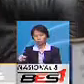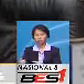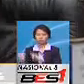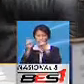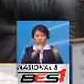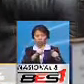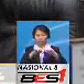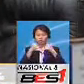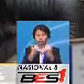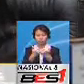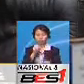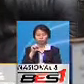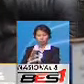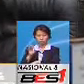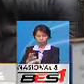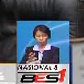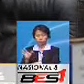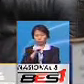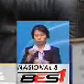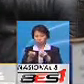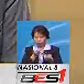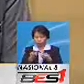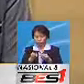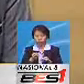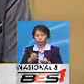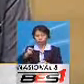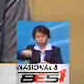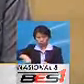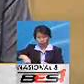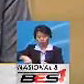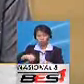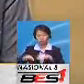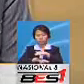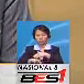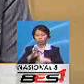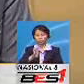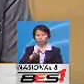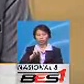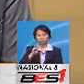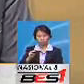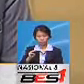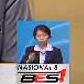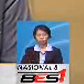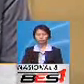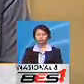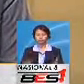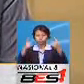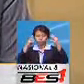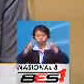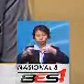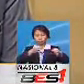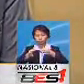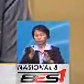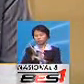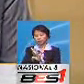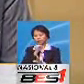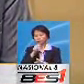pada agensi kaunseling dan pengurusan kredit di bawah Bank Negara Perdana Menteri menjelaskan pihak bank tidak